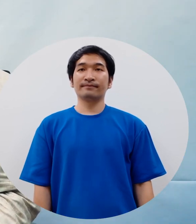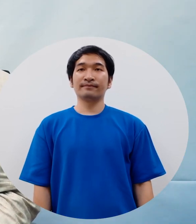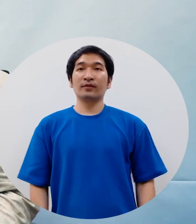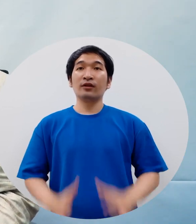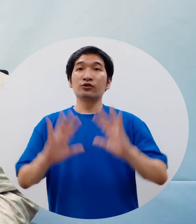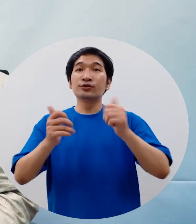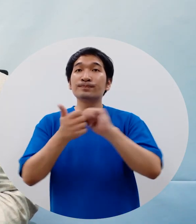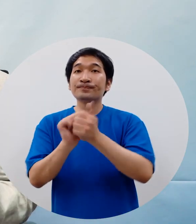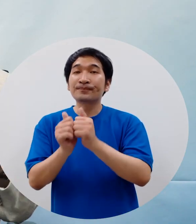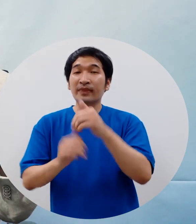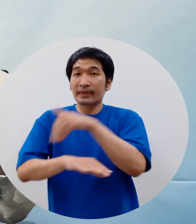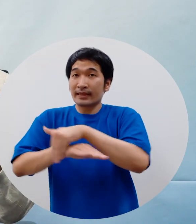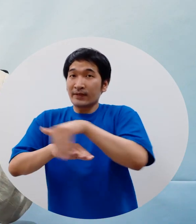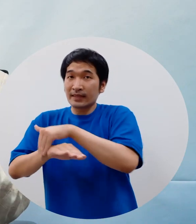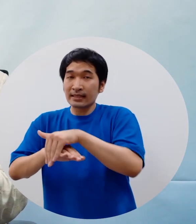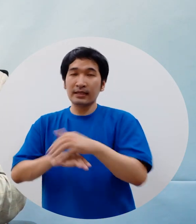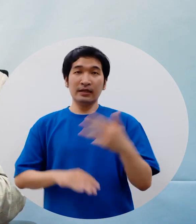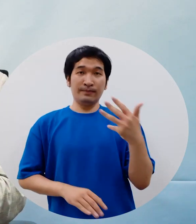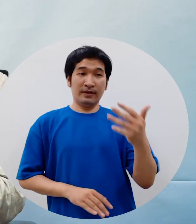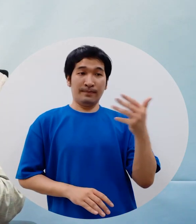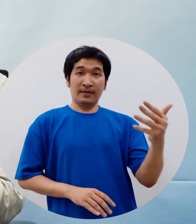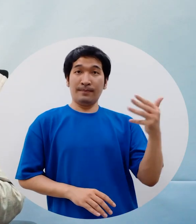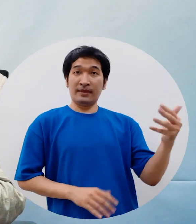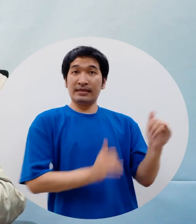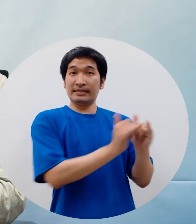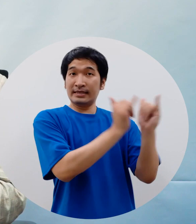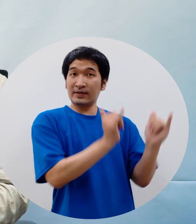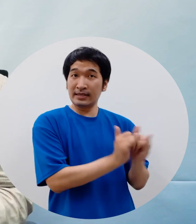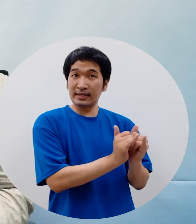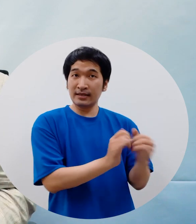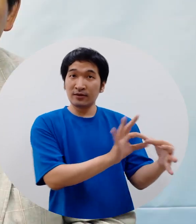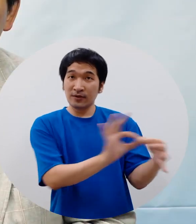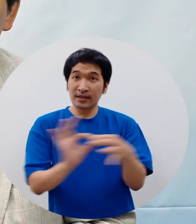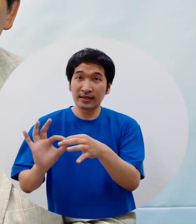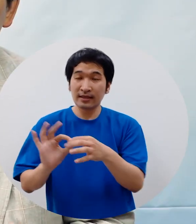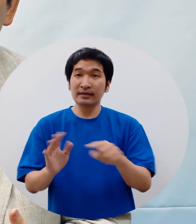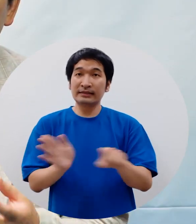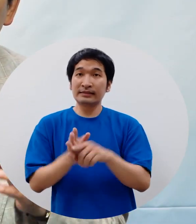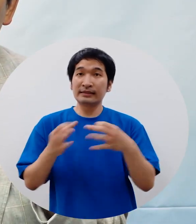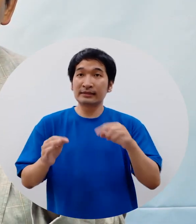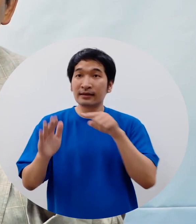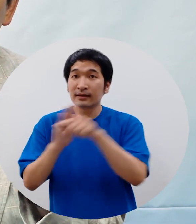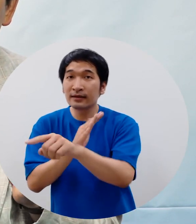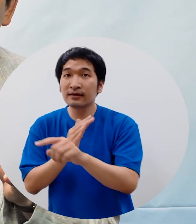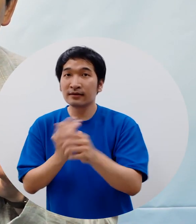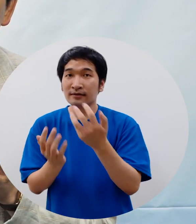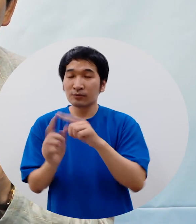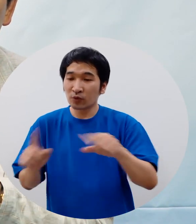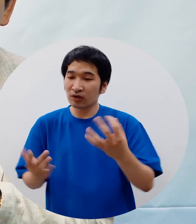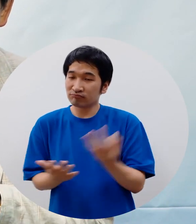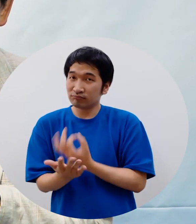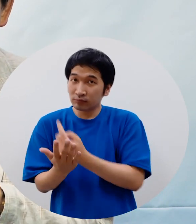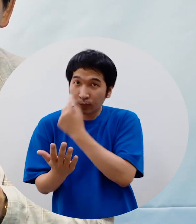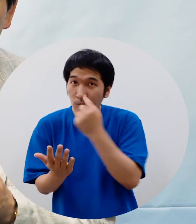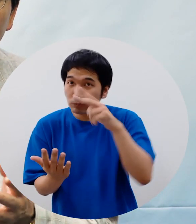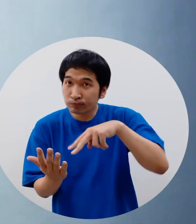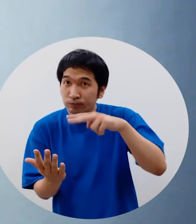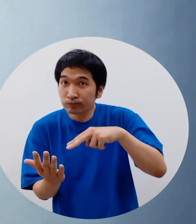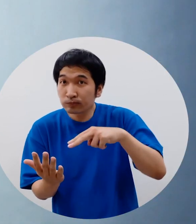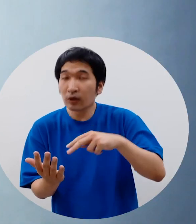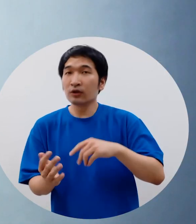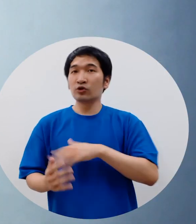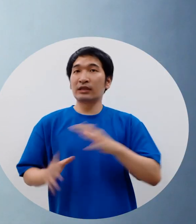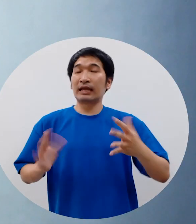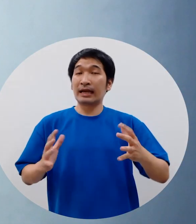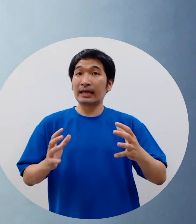그래서 국부펀드 계획하고 이 888 사회가 연계가 되는데요. 그 신한은행의 보통 사람의 금융보고서를 보니까